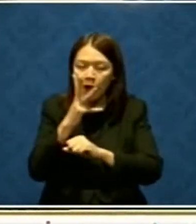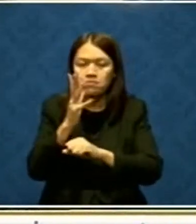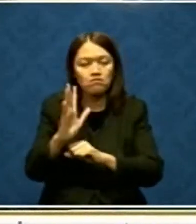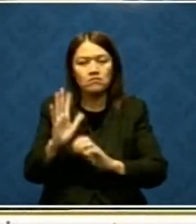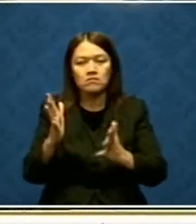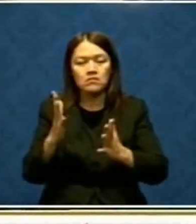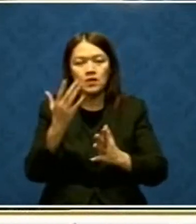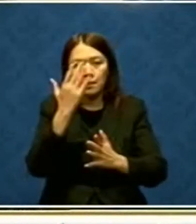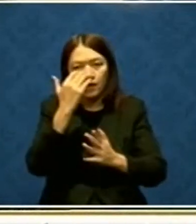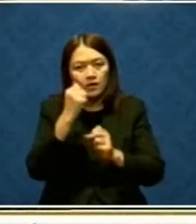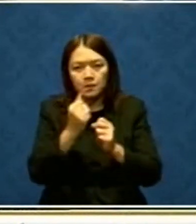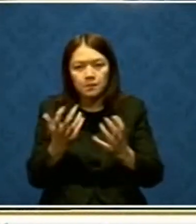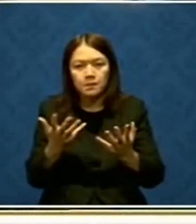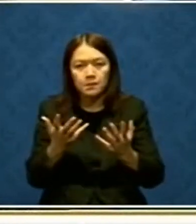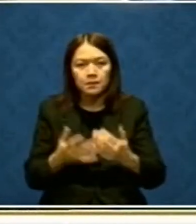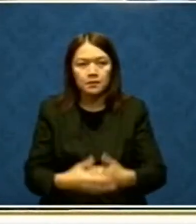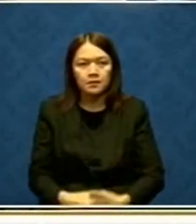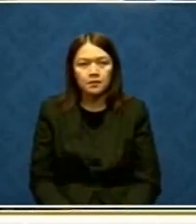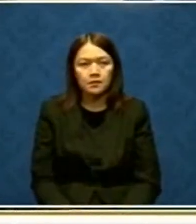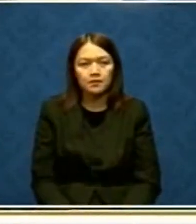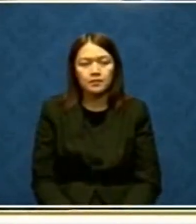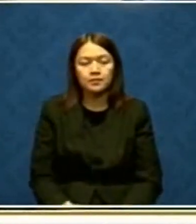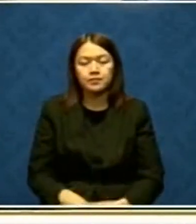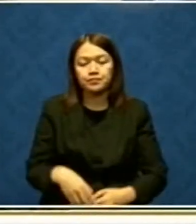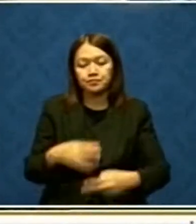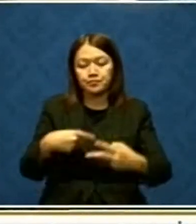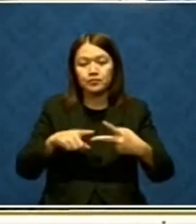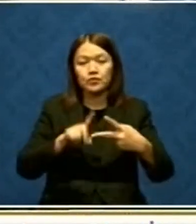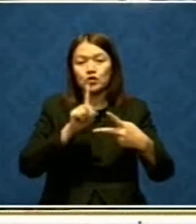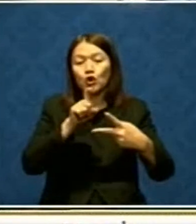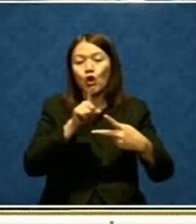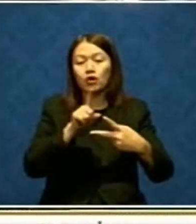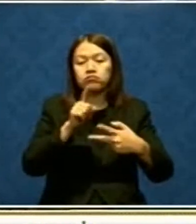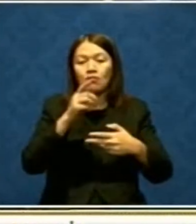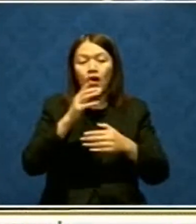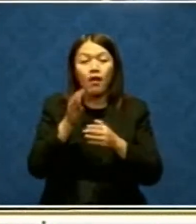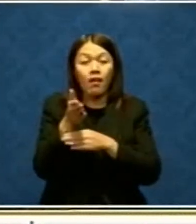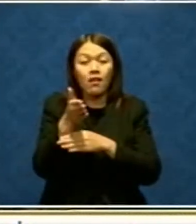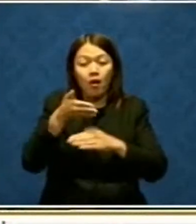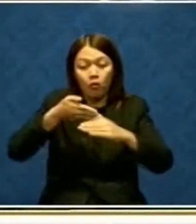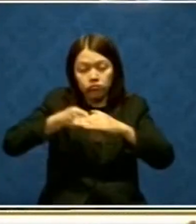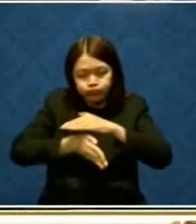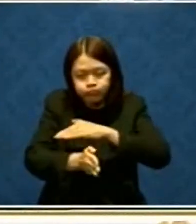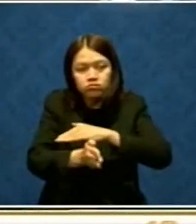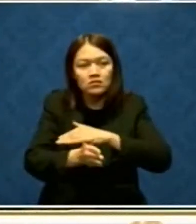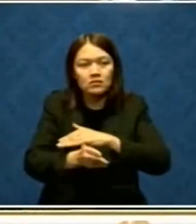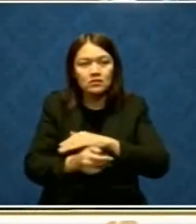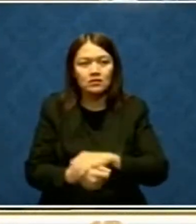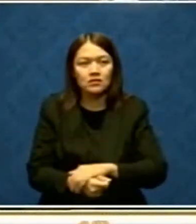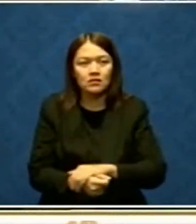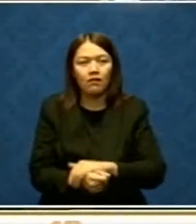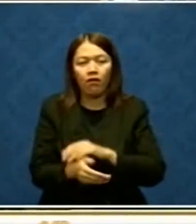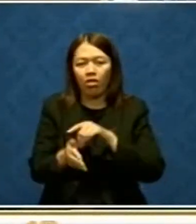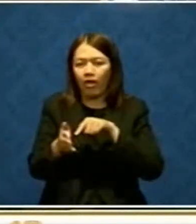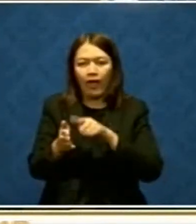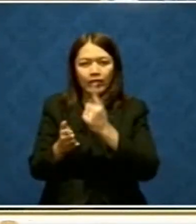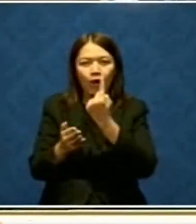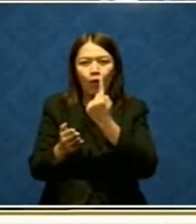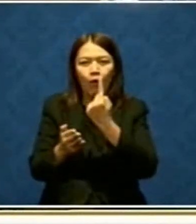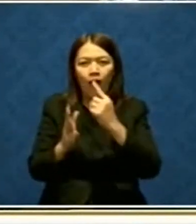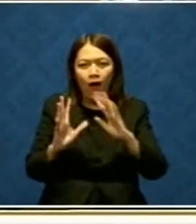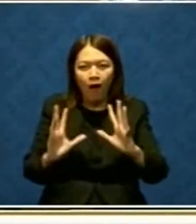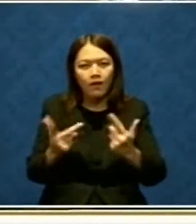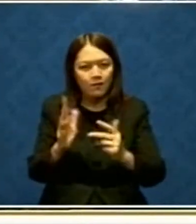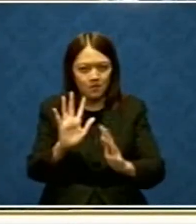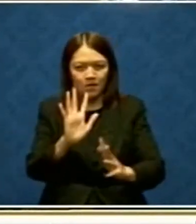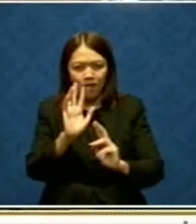ก็ไปคำถามที่สองเลยแล้วกันนะครับเรื่องของเรือดำน้ำครับแต่ว่าอันนี้ถ้าได้ไปนี่อย่าทำหายนะครับมีแค่ลำเดียวนะครับ